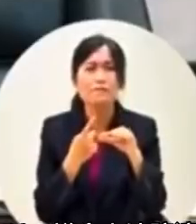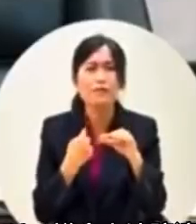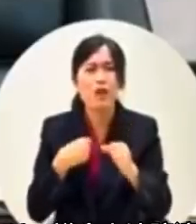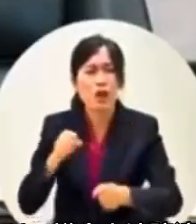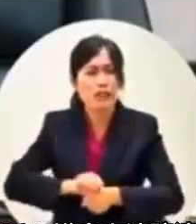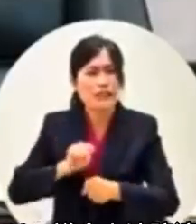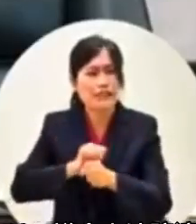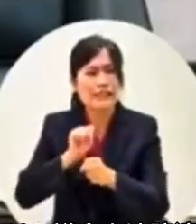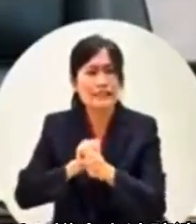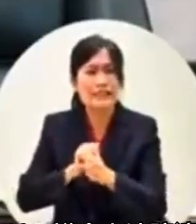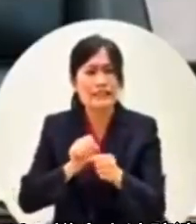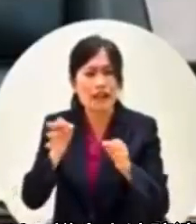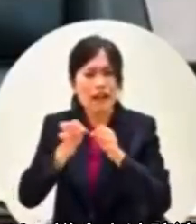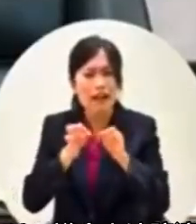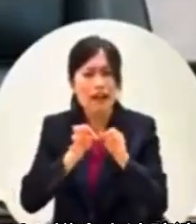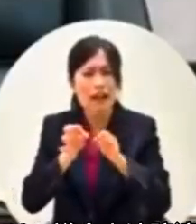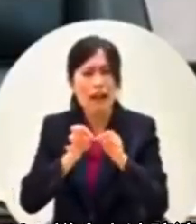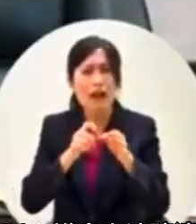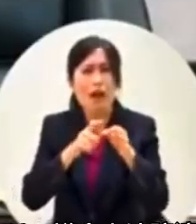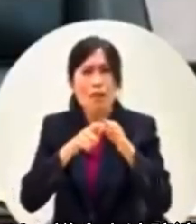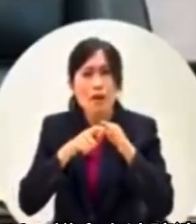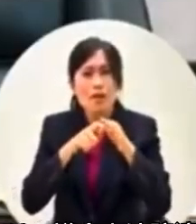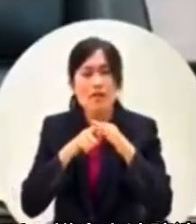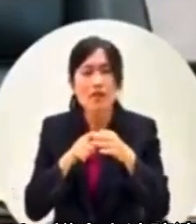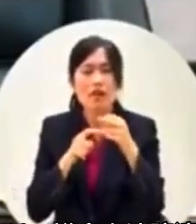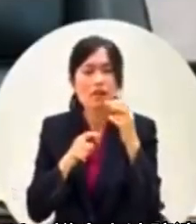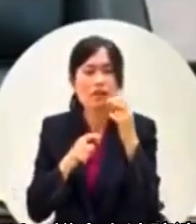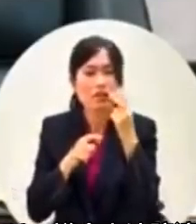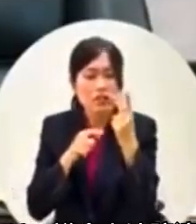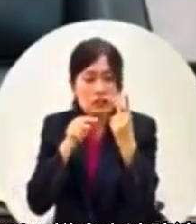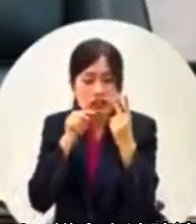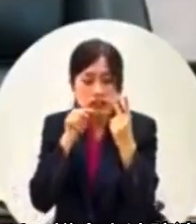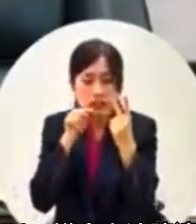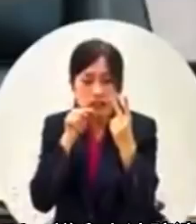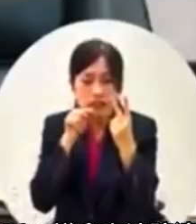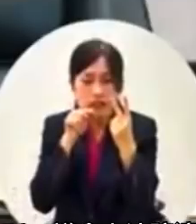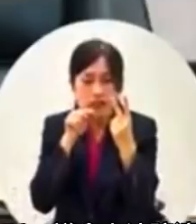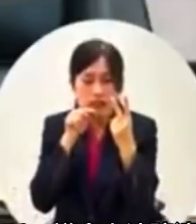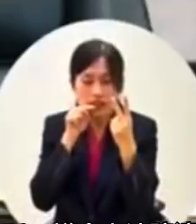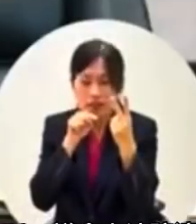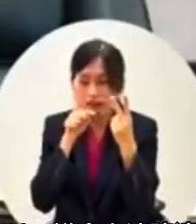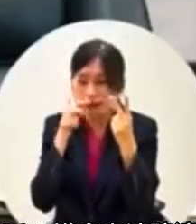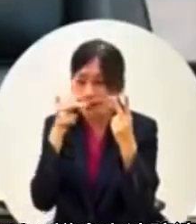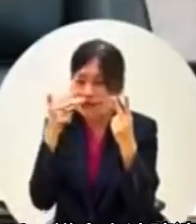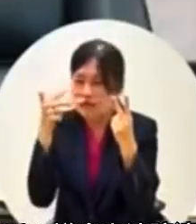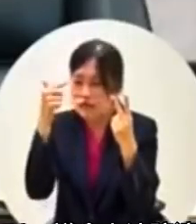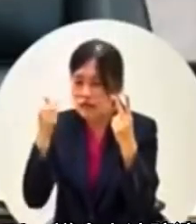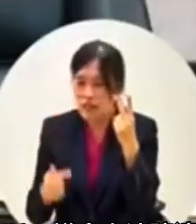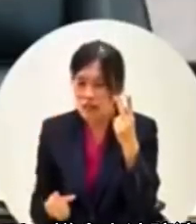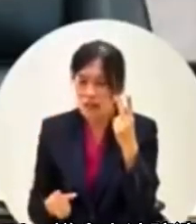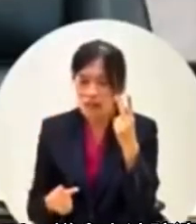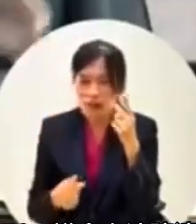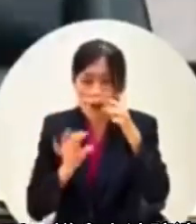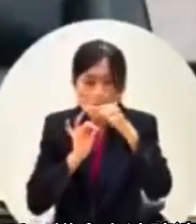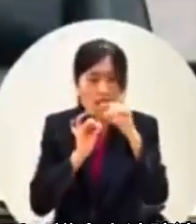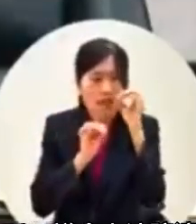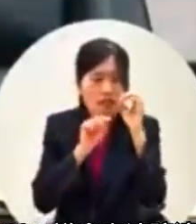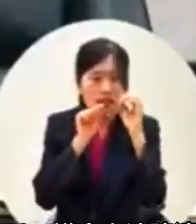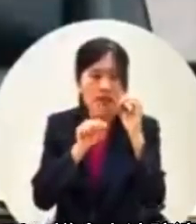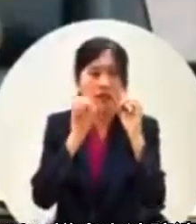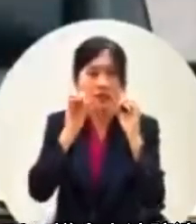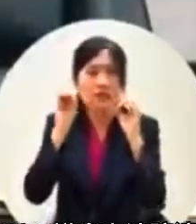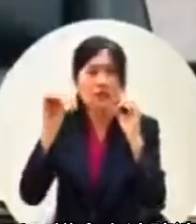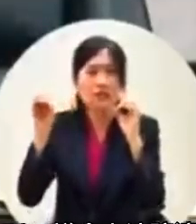加0.27%，就是0.0027。所以你拼几波，拼超科，搁